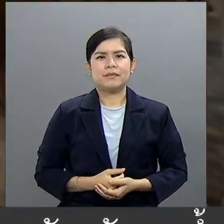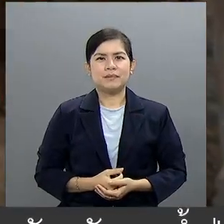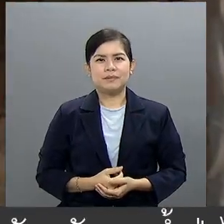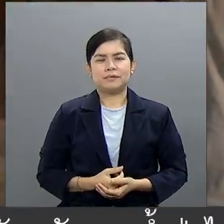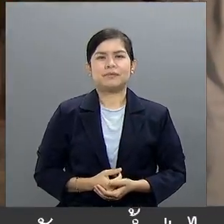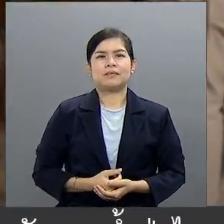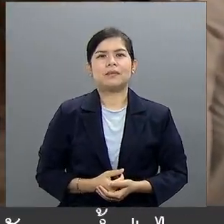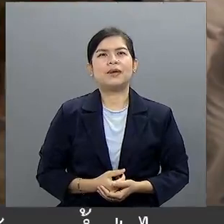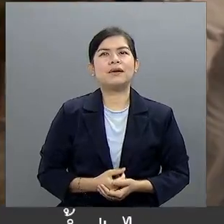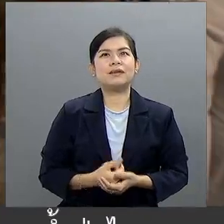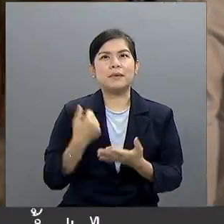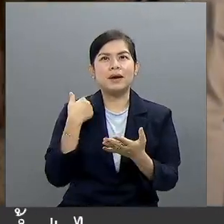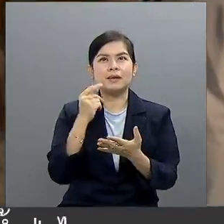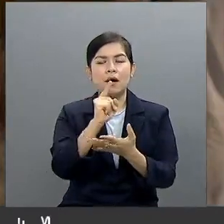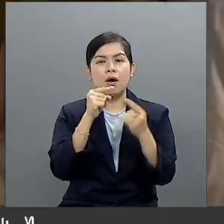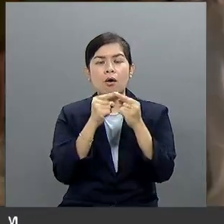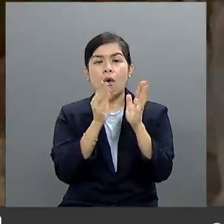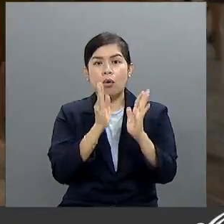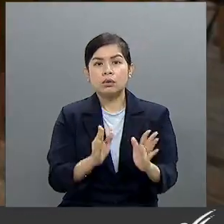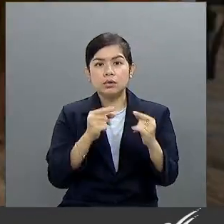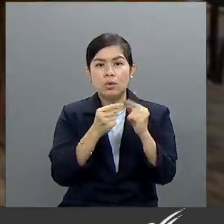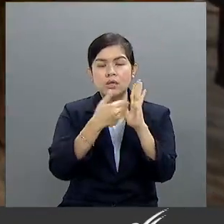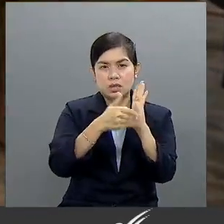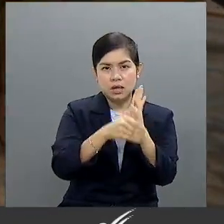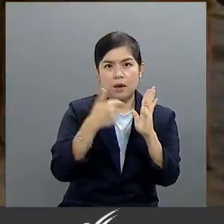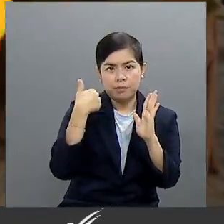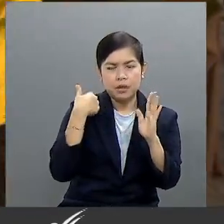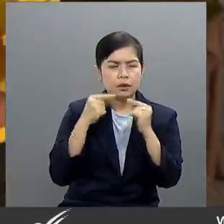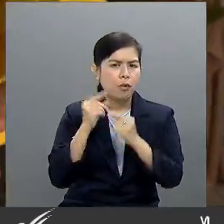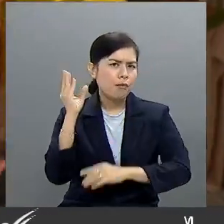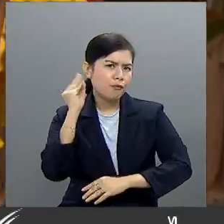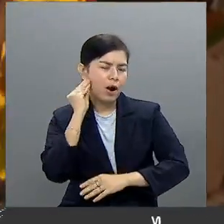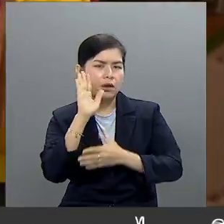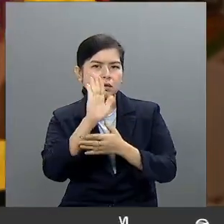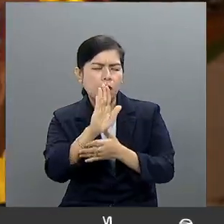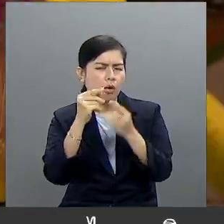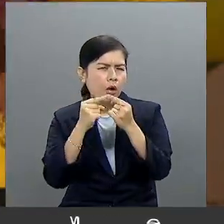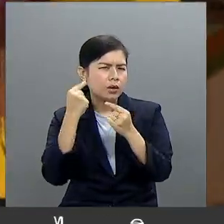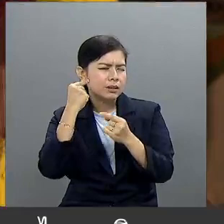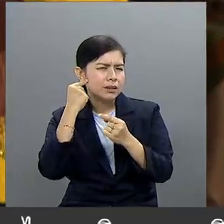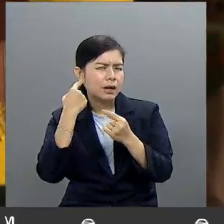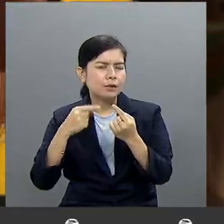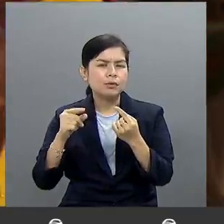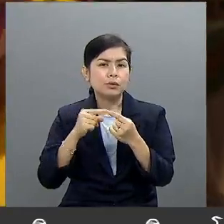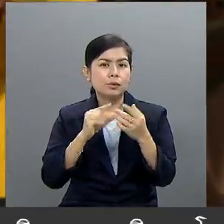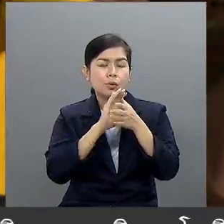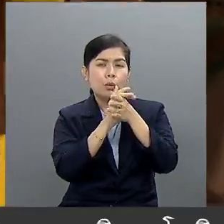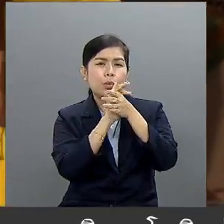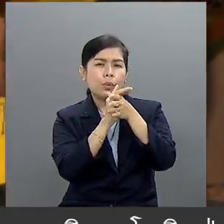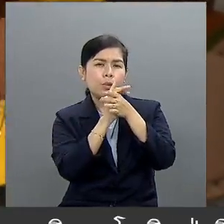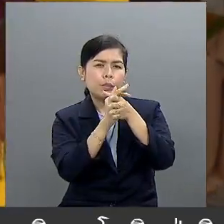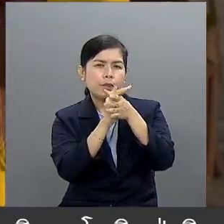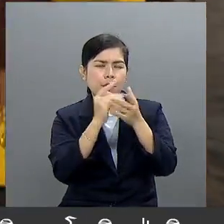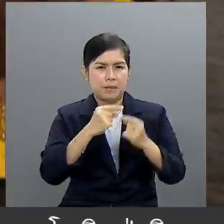อีสานโดยกำเนิดแล้วได้ยินเสียงดนตรีมันจะเกิดความรู้สึกอยากฟ้อนอยากร